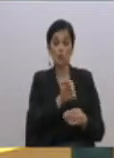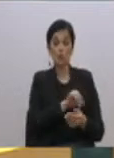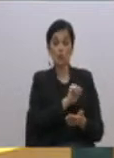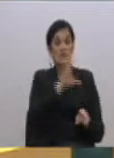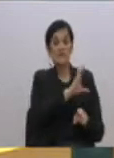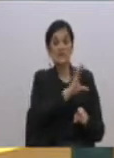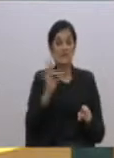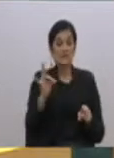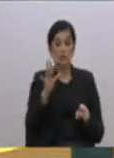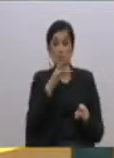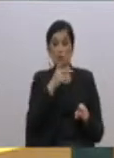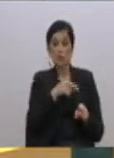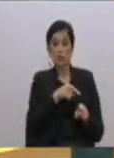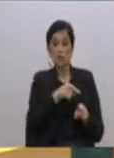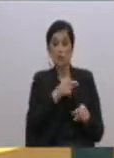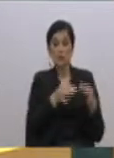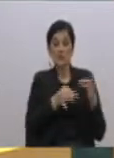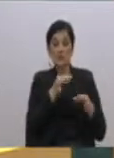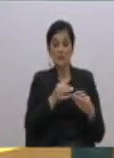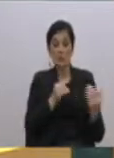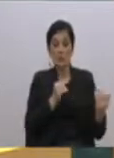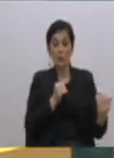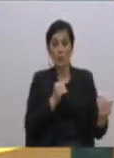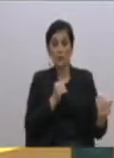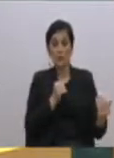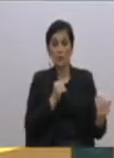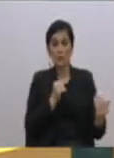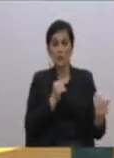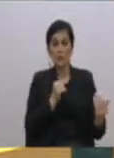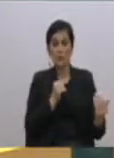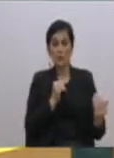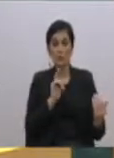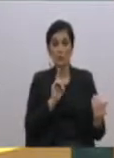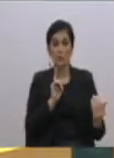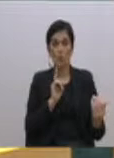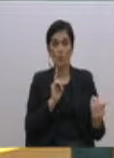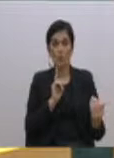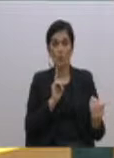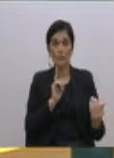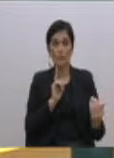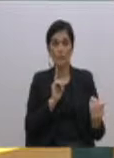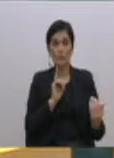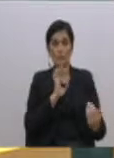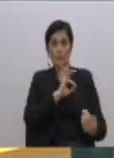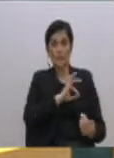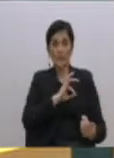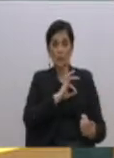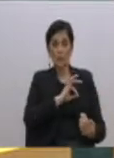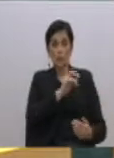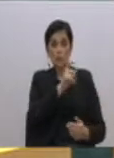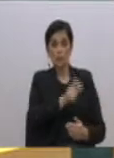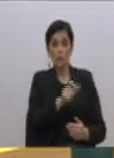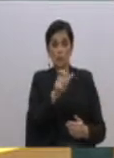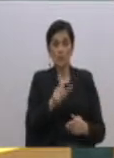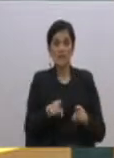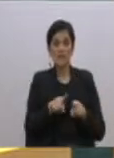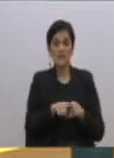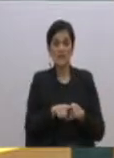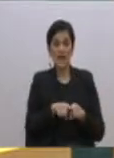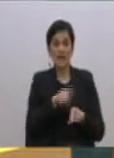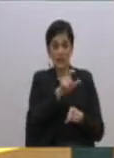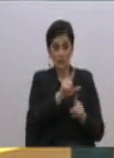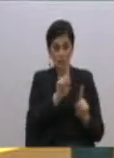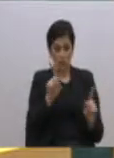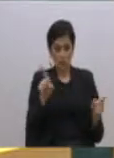მოგონილია იმისთვის, შემოსული სასამართლოებისთვის, რომ იურისტები არიან ისეთი ადამიანები,